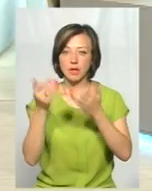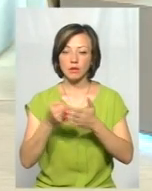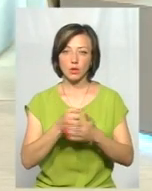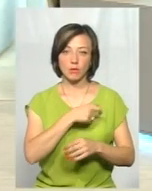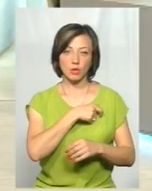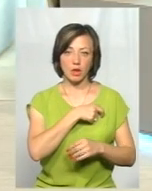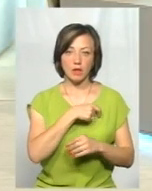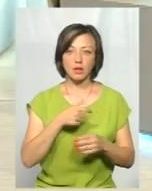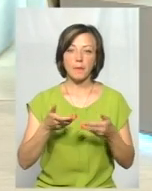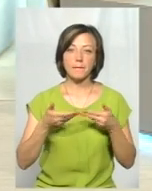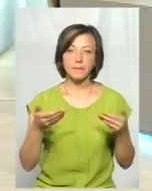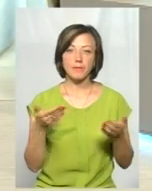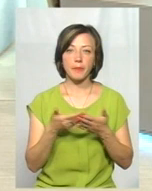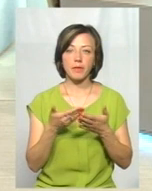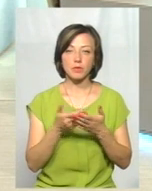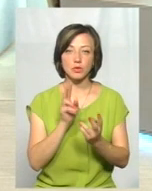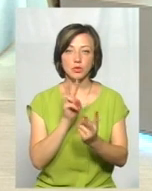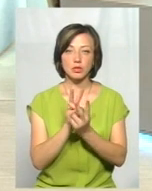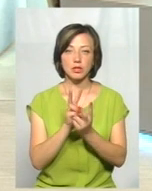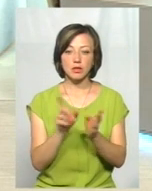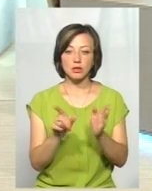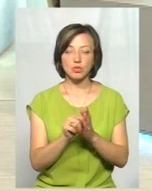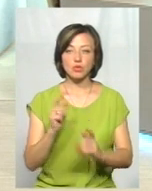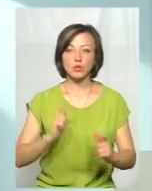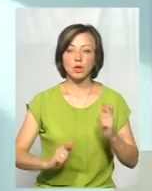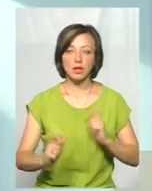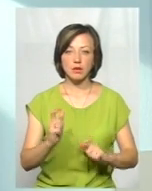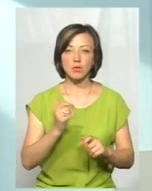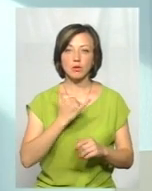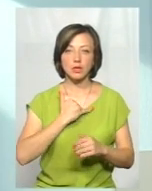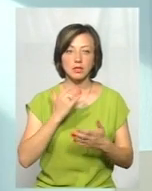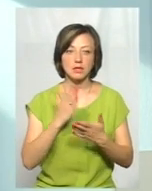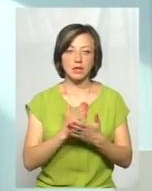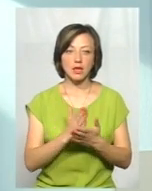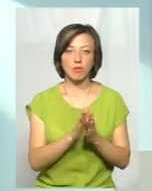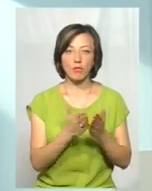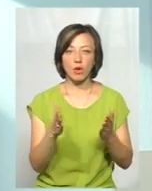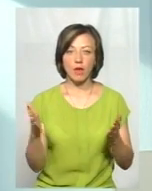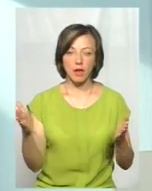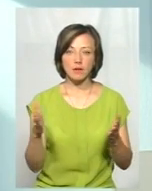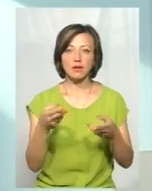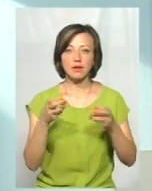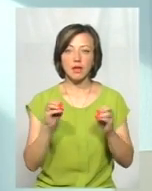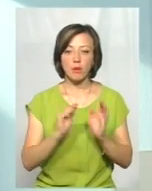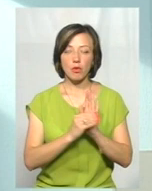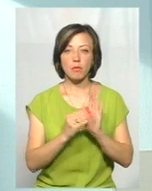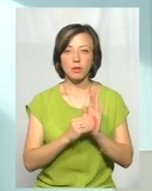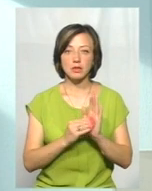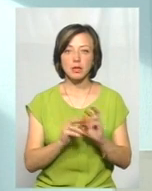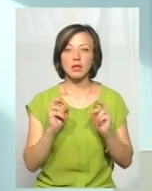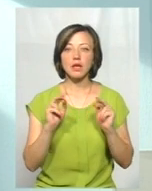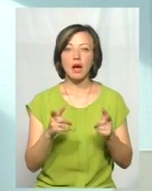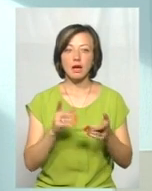до депутата? Ми, наприклад, зустрічалися з студентами, у нас є буклети, де навіть прописано, яким